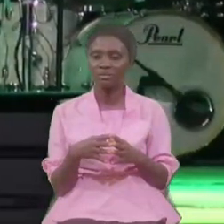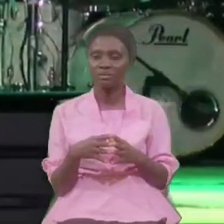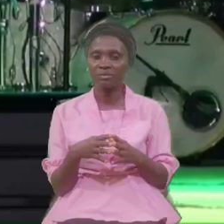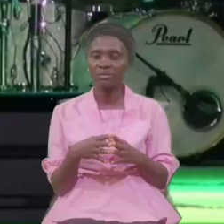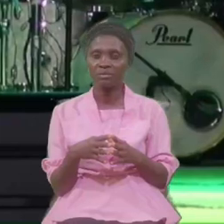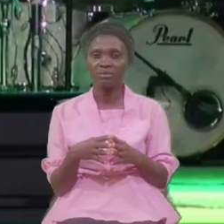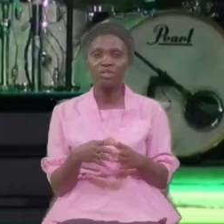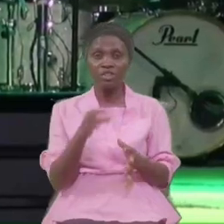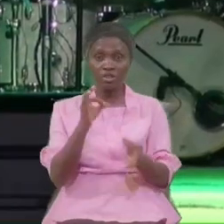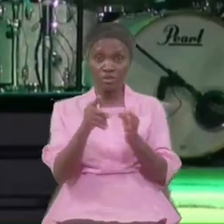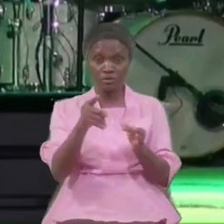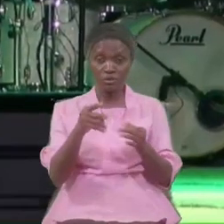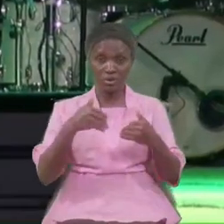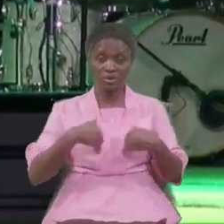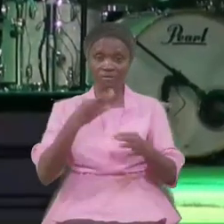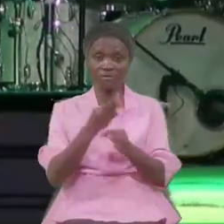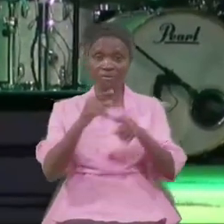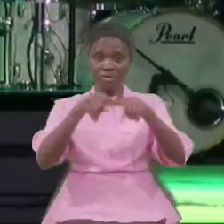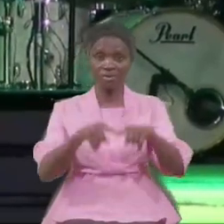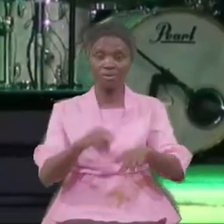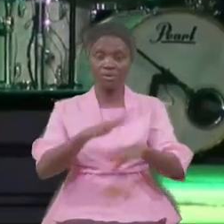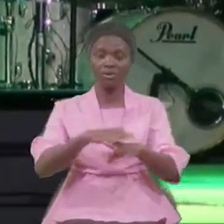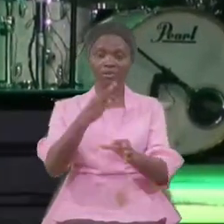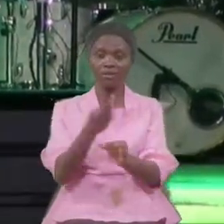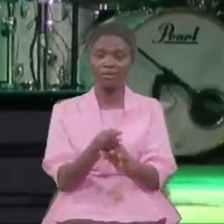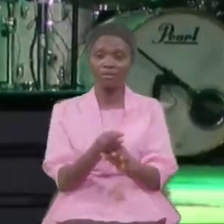Ou tu peux dépendre de la foi.